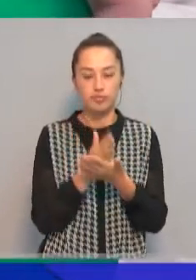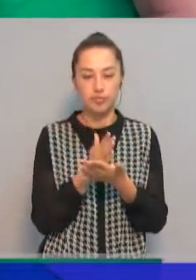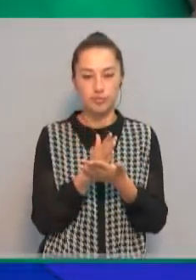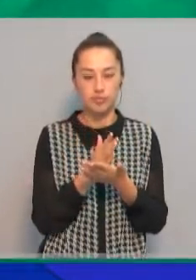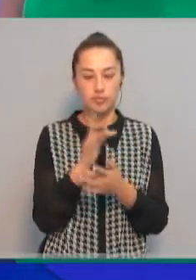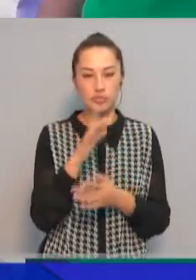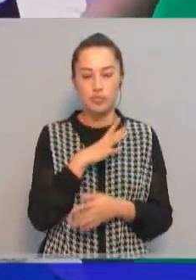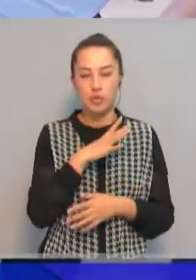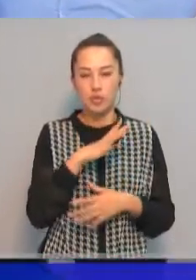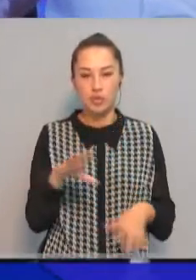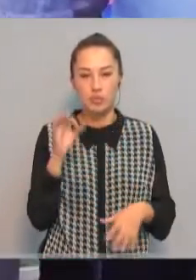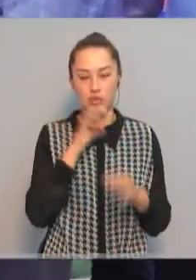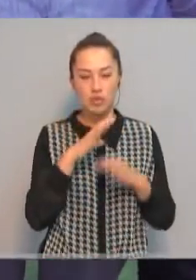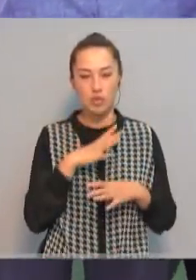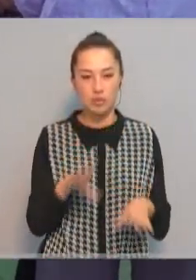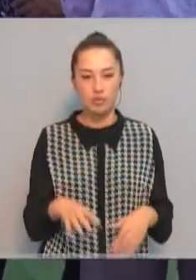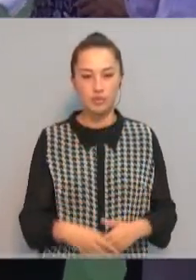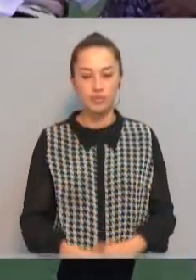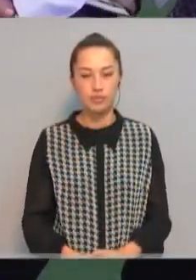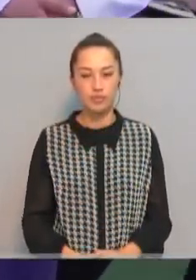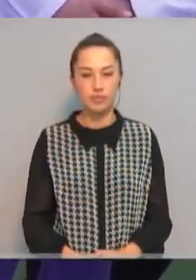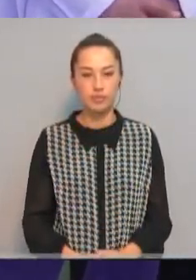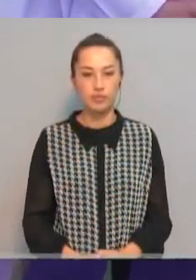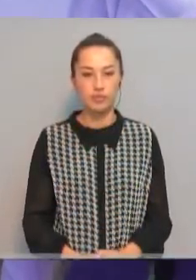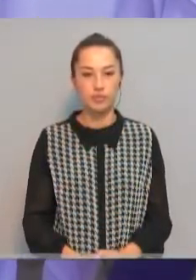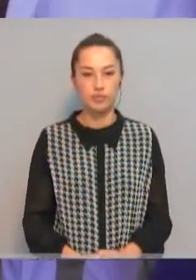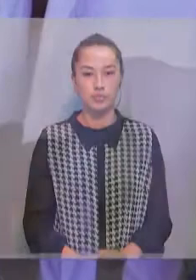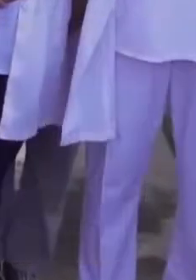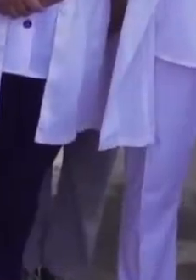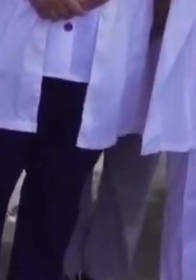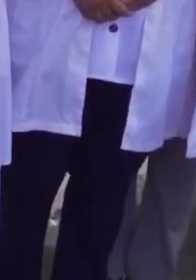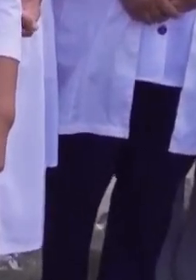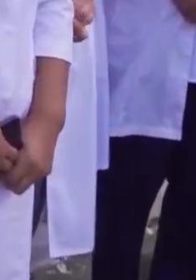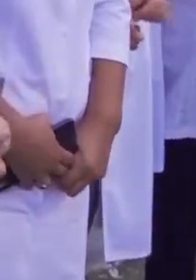мүлдем болмайды дейді дәрігерлер. Мақпал Рыспаева, Садыр Абдыманап, жаңалықтар.